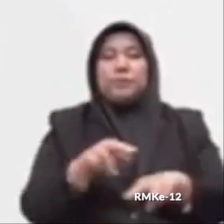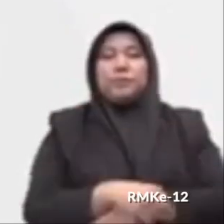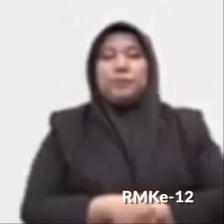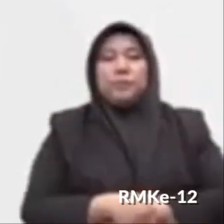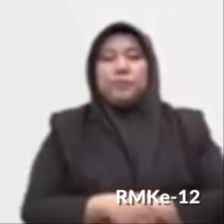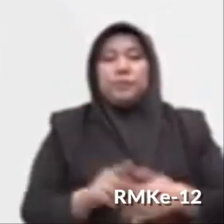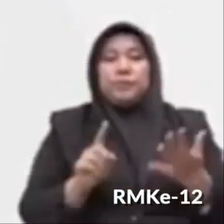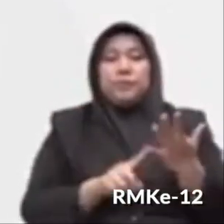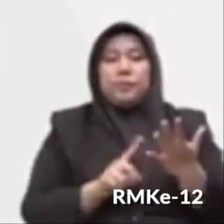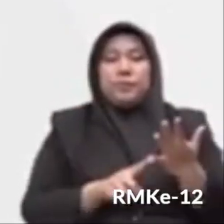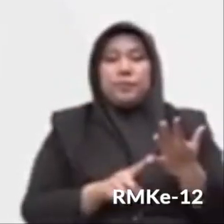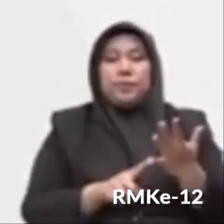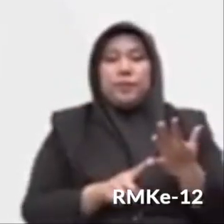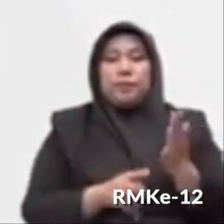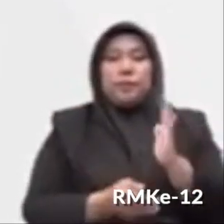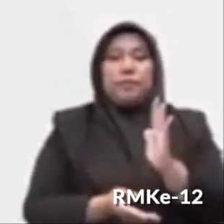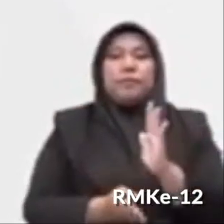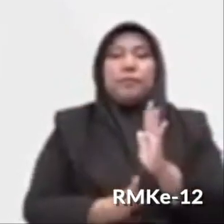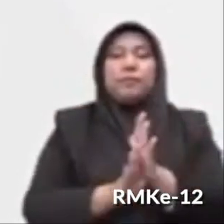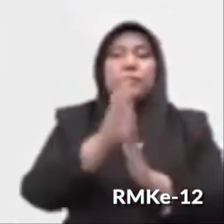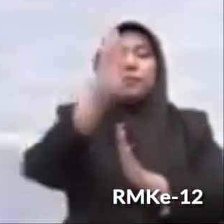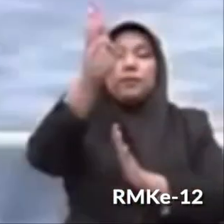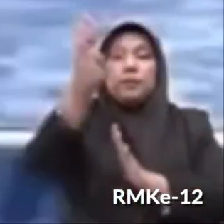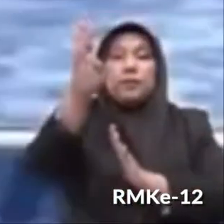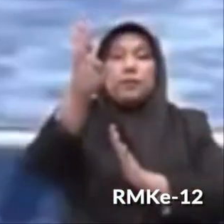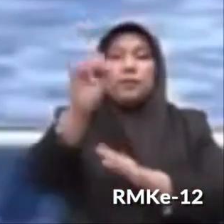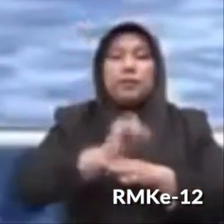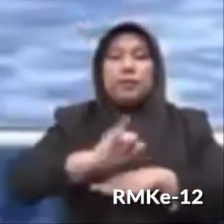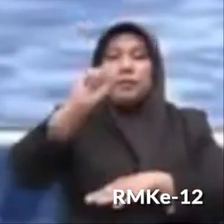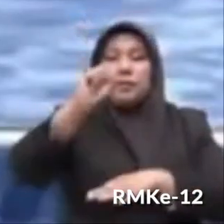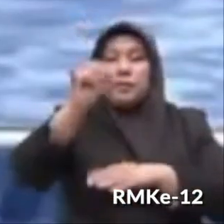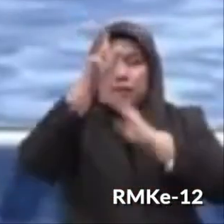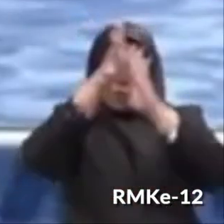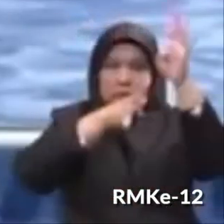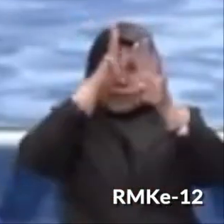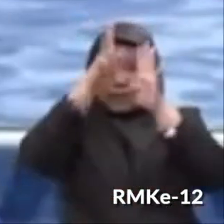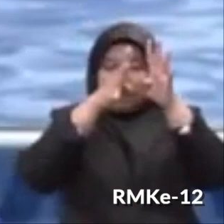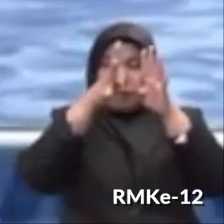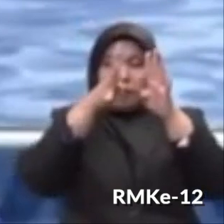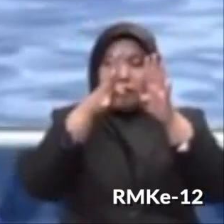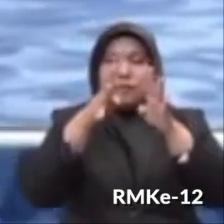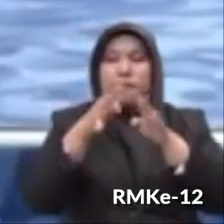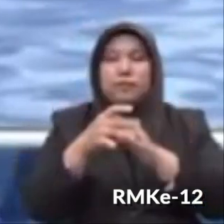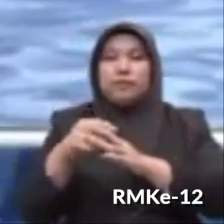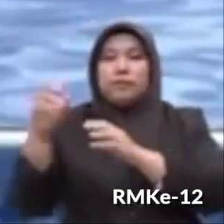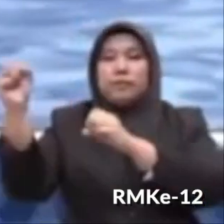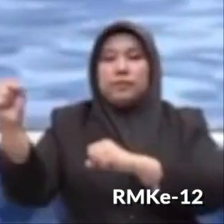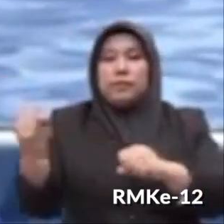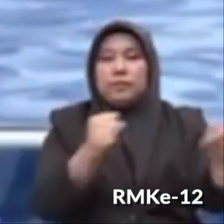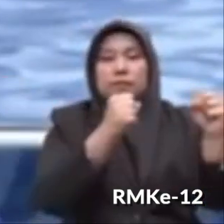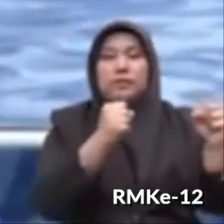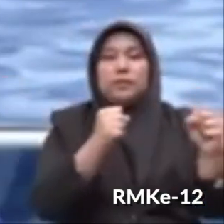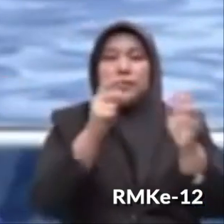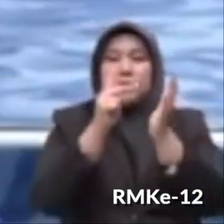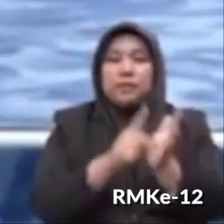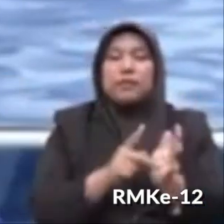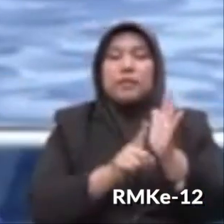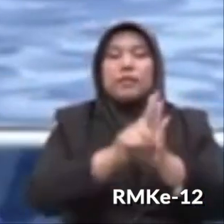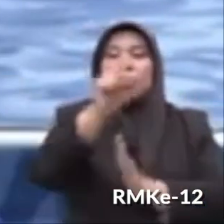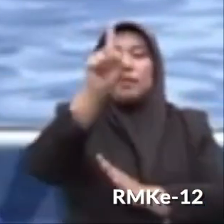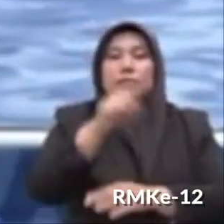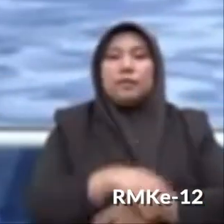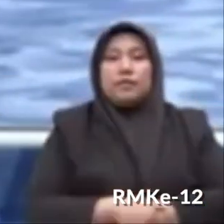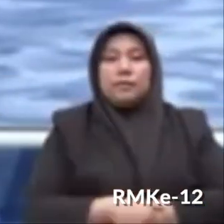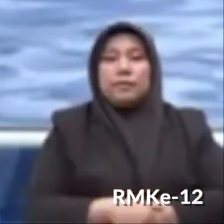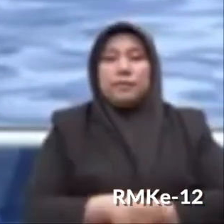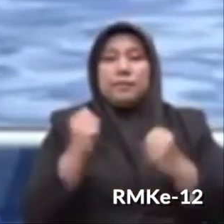pembangunan industri kreatif akan didukung sebagai industri teknik strategic berinfak tinggi berlangkah diambil